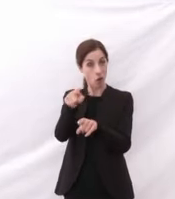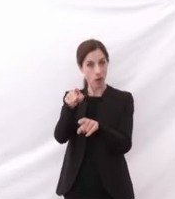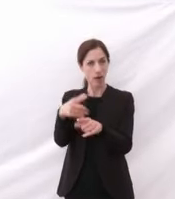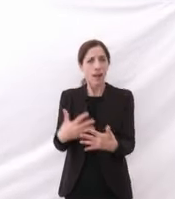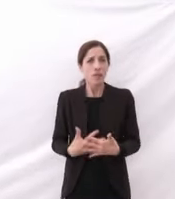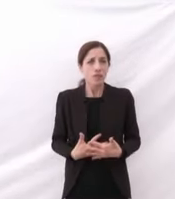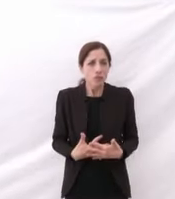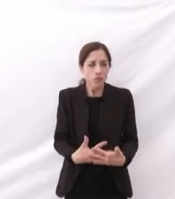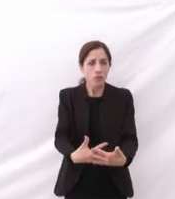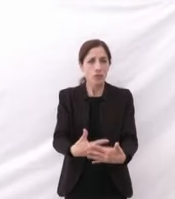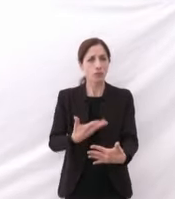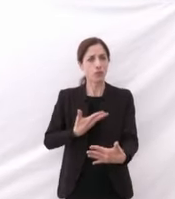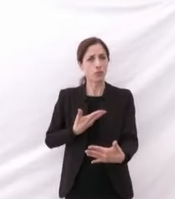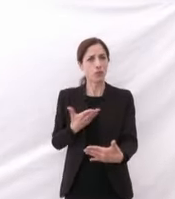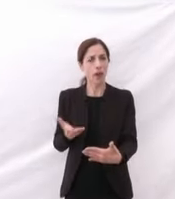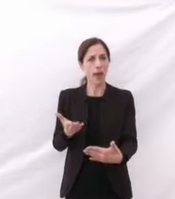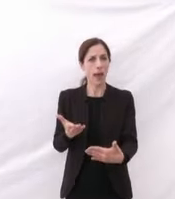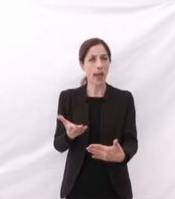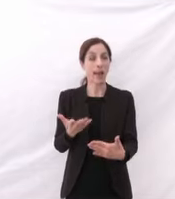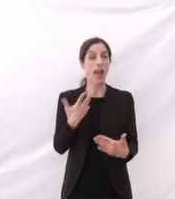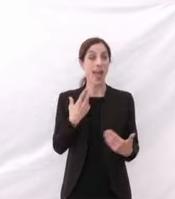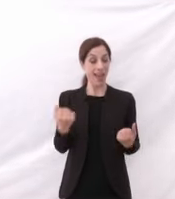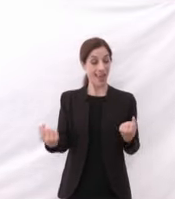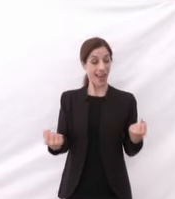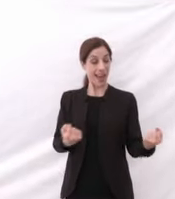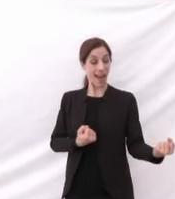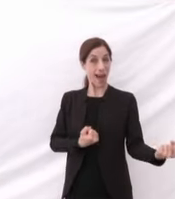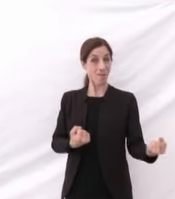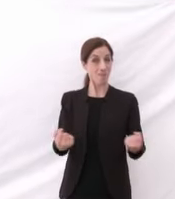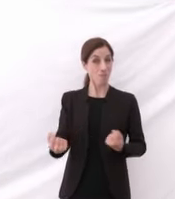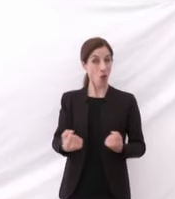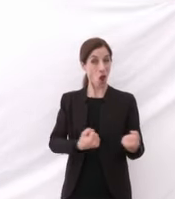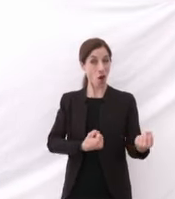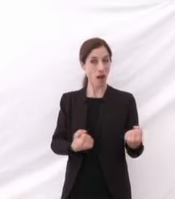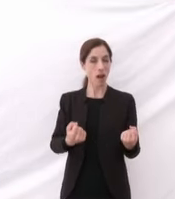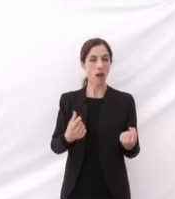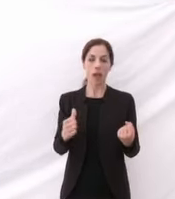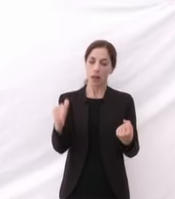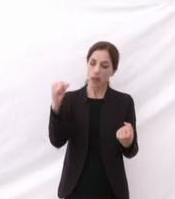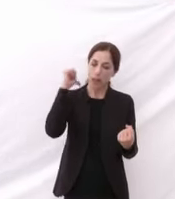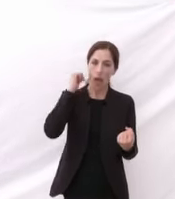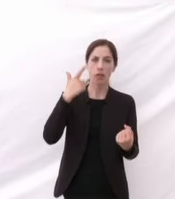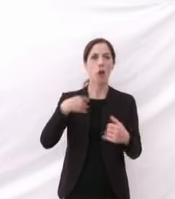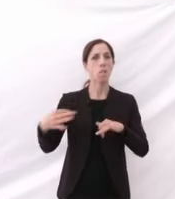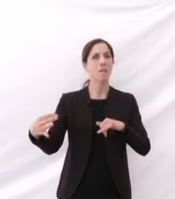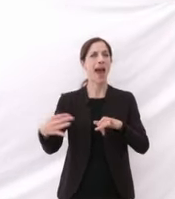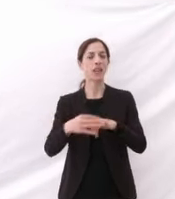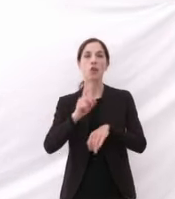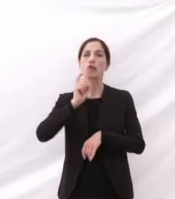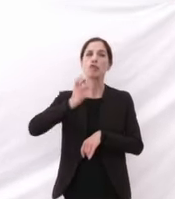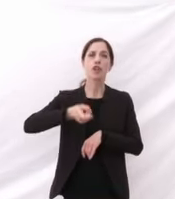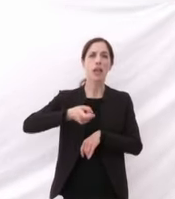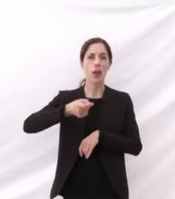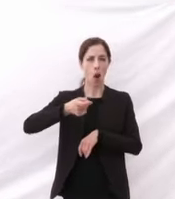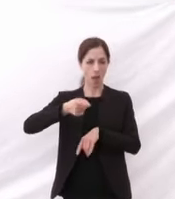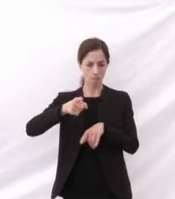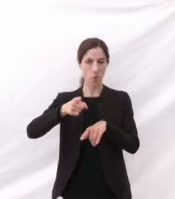col pancione mentre il camion porta via il marito, Girolamo corre